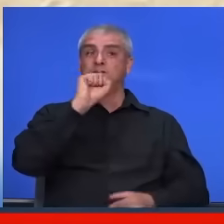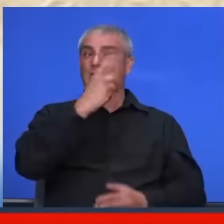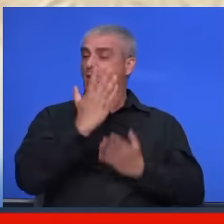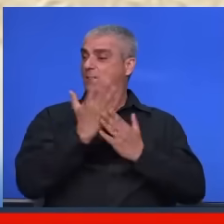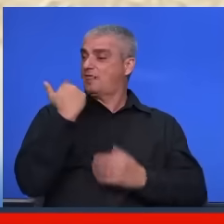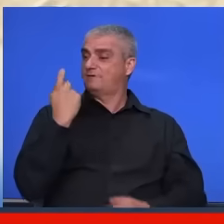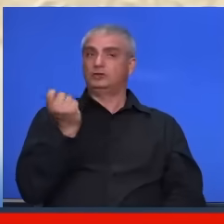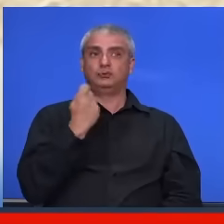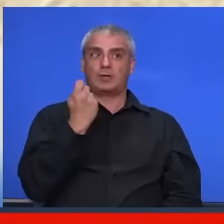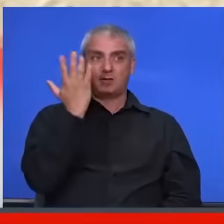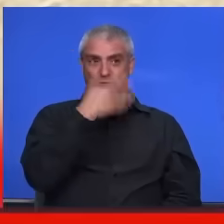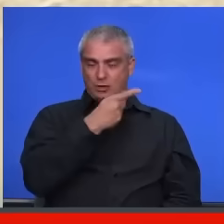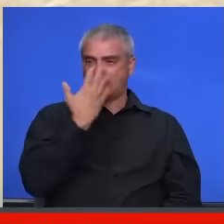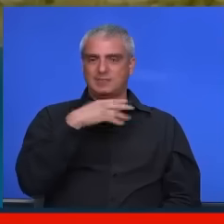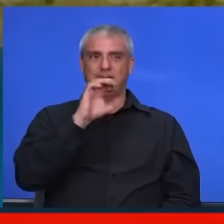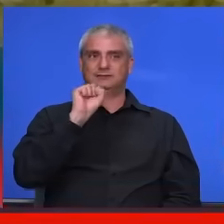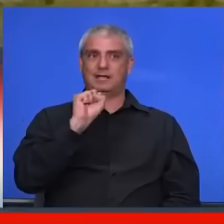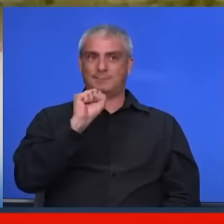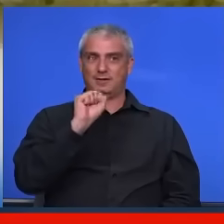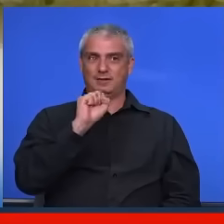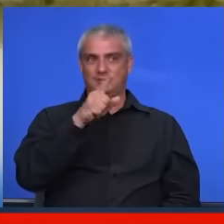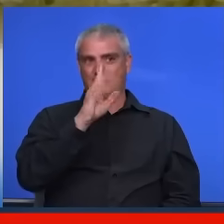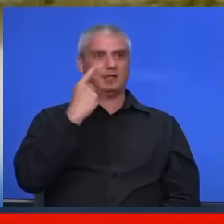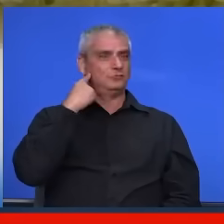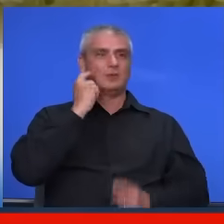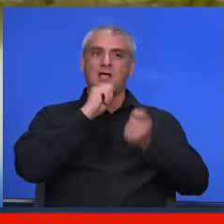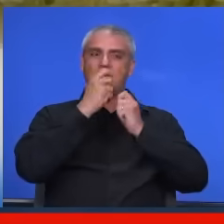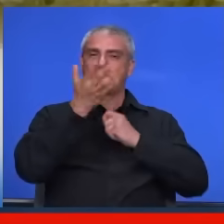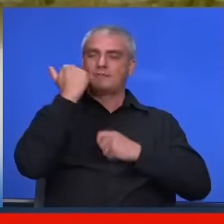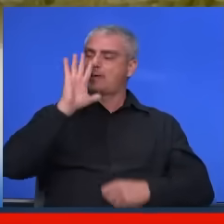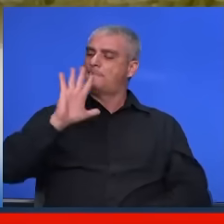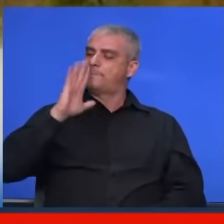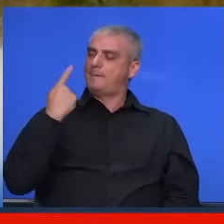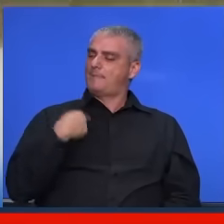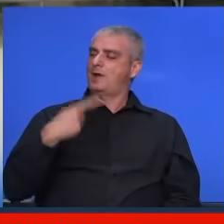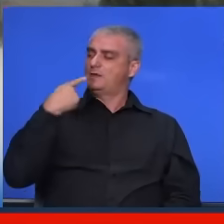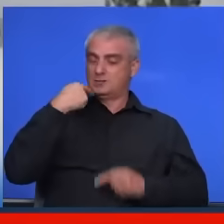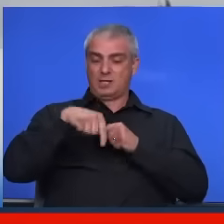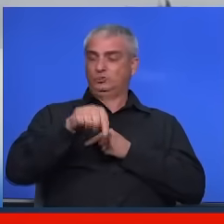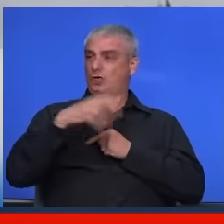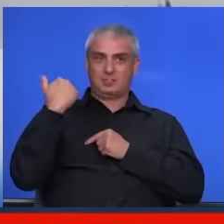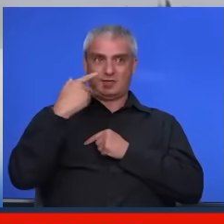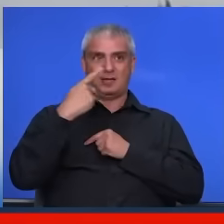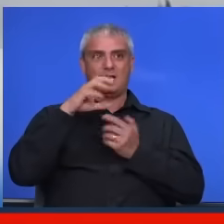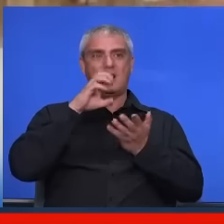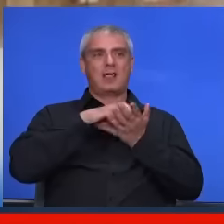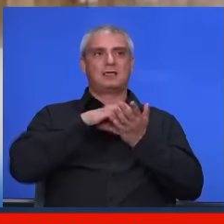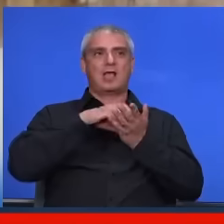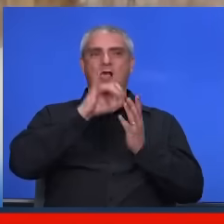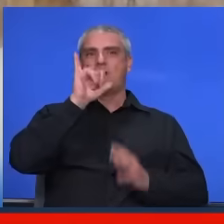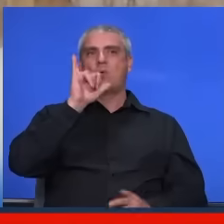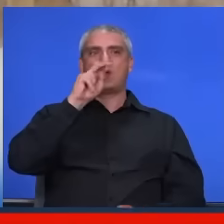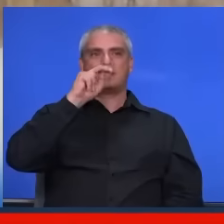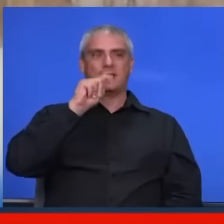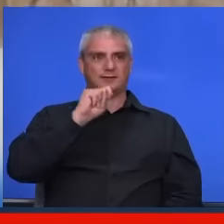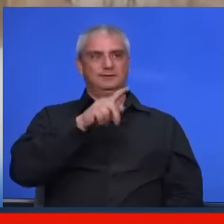לפני השבת השחורה, הייתה סמך. כך היא נשמעה בריאיון שנתנה במאי השנה לאתר וויינט. זה לילות ללא